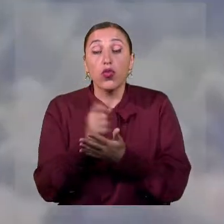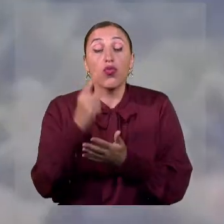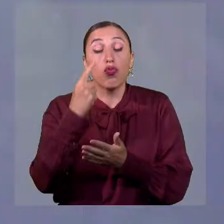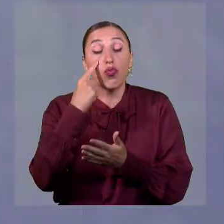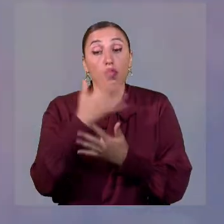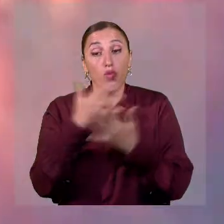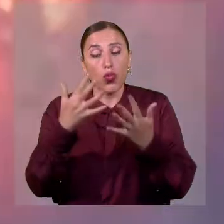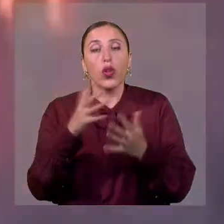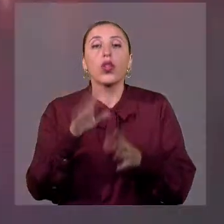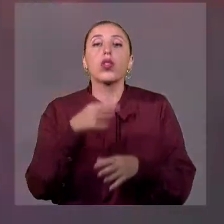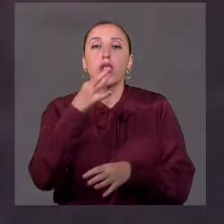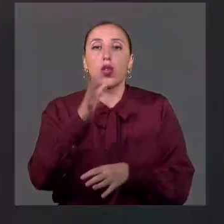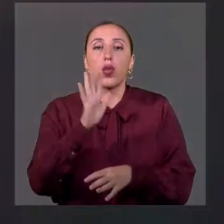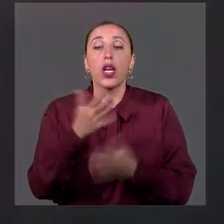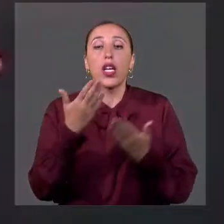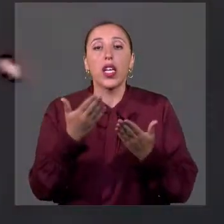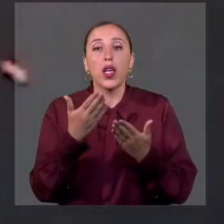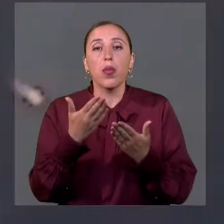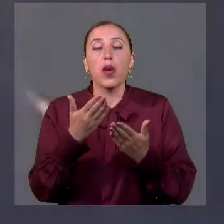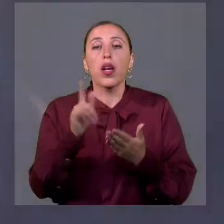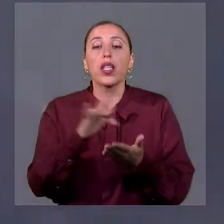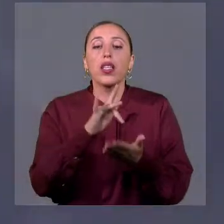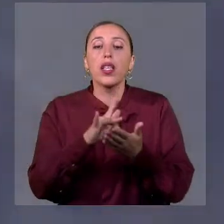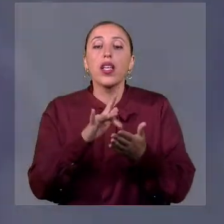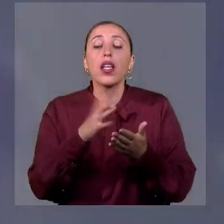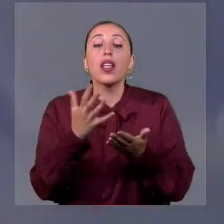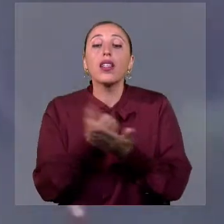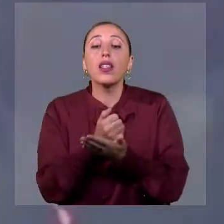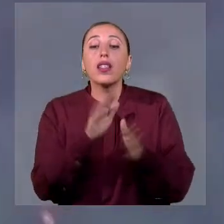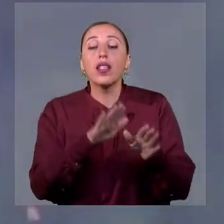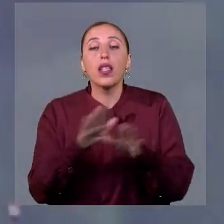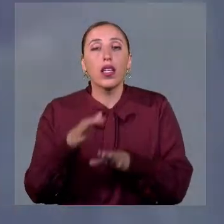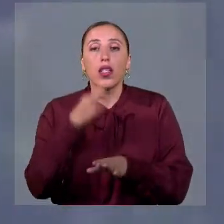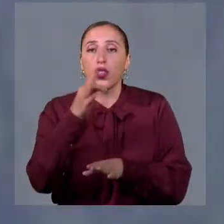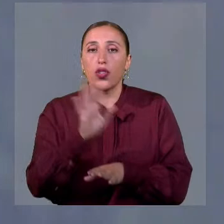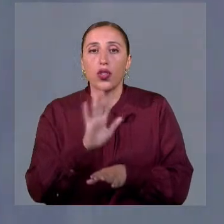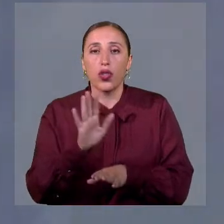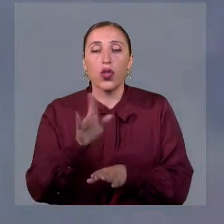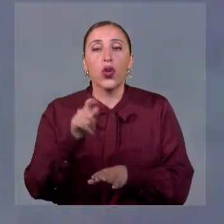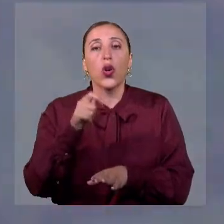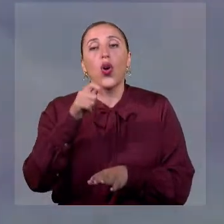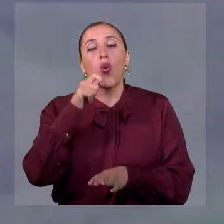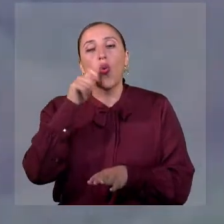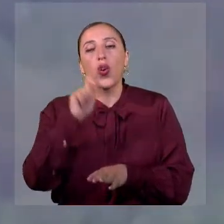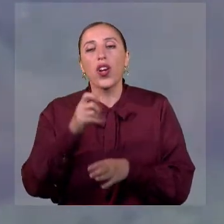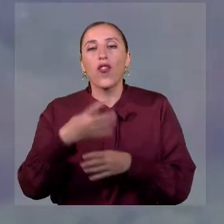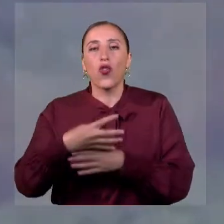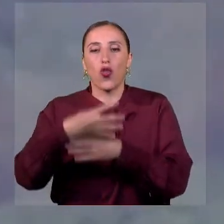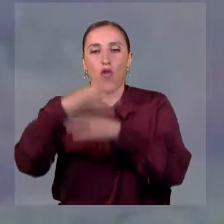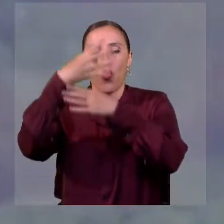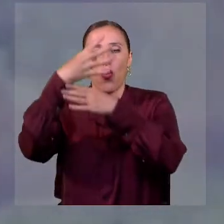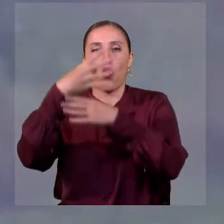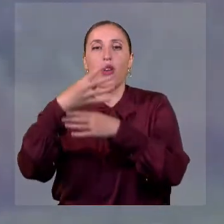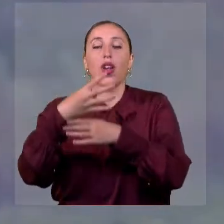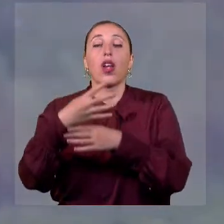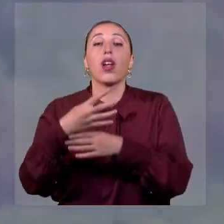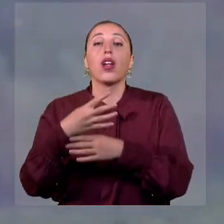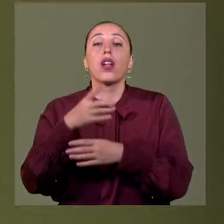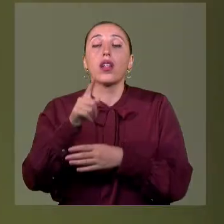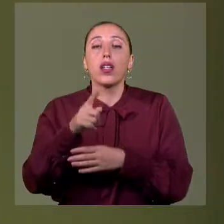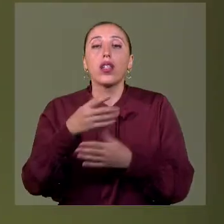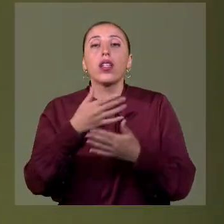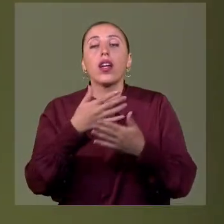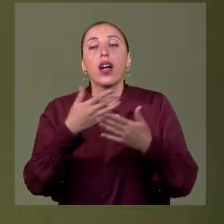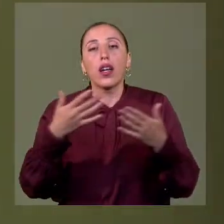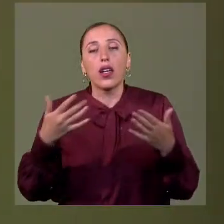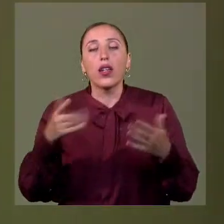ժամանակը չէ նշելու որոշ բնակավայրեր, որտեղ վերադարձվում է ուկրաինական դրոշը, ասել է Զելենսկին։ Համաձայն բազմաթիվ, այդ թվում